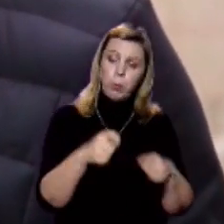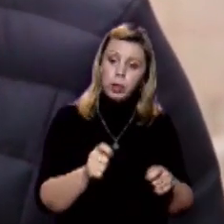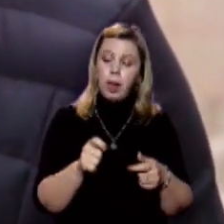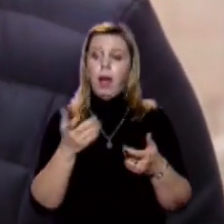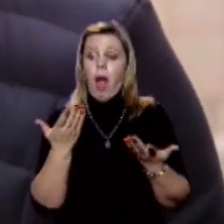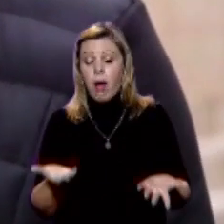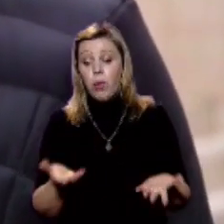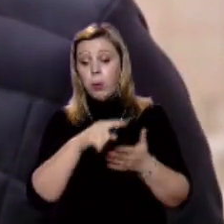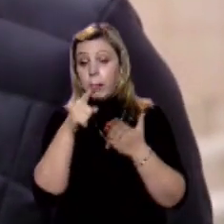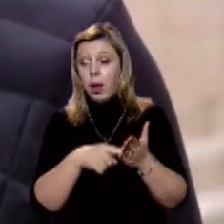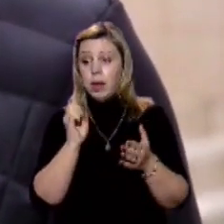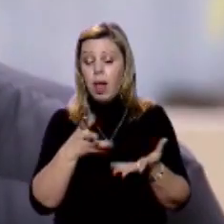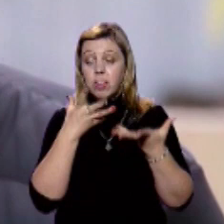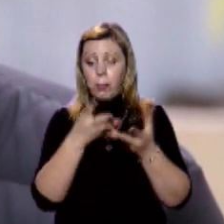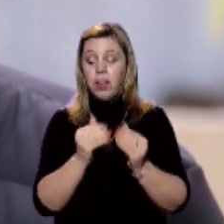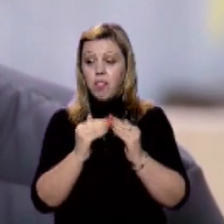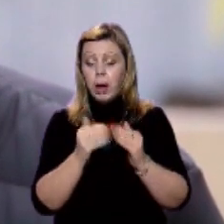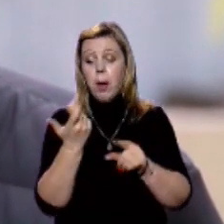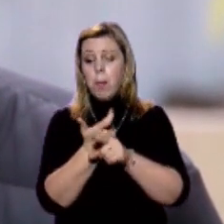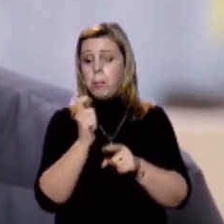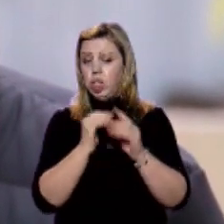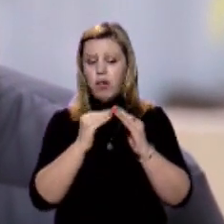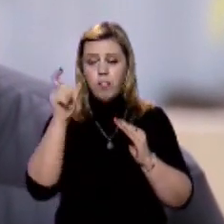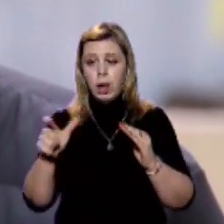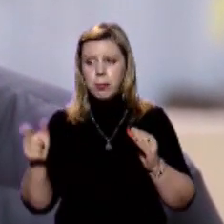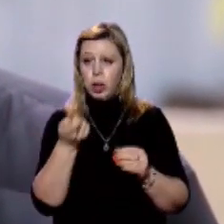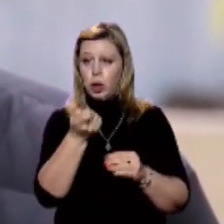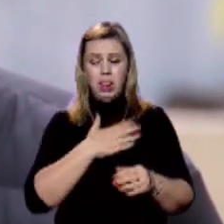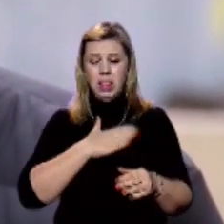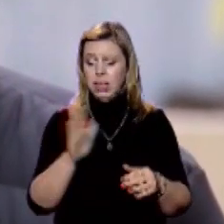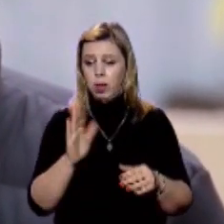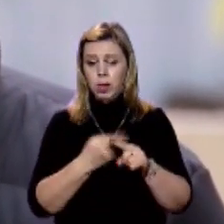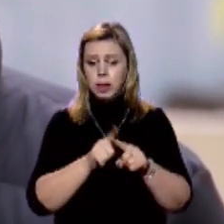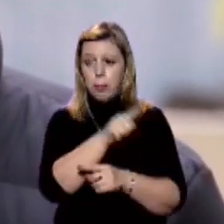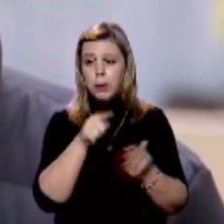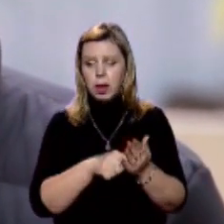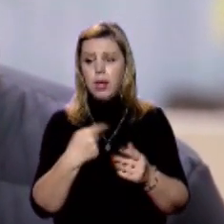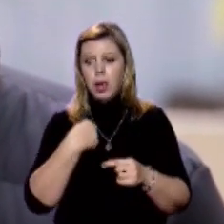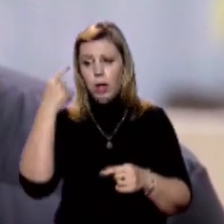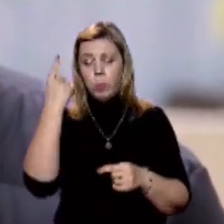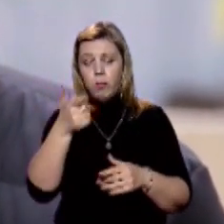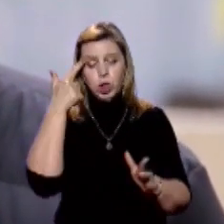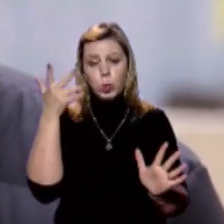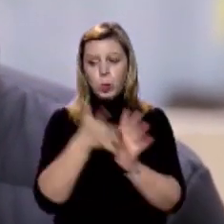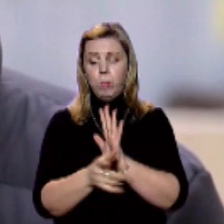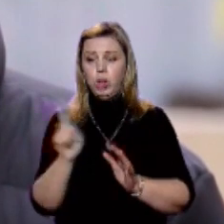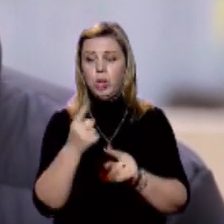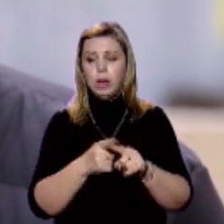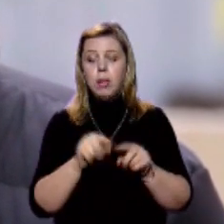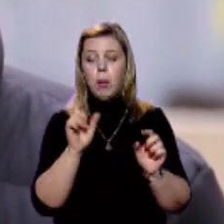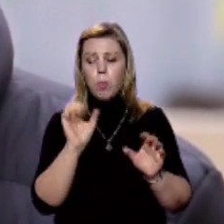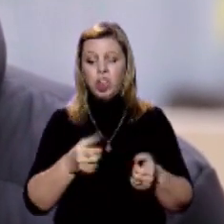от питання, як воно вплине на фермерів. Більшість фермерів трошки незадоволені цим питанням, бо я думаю, вони розуміють, що це